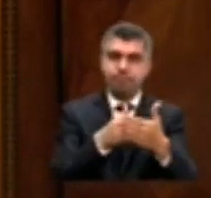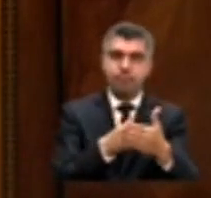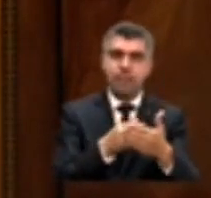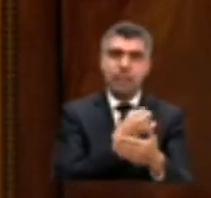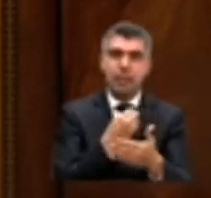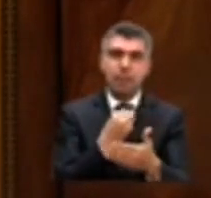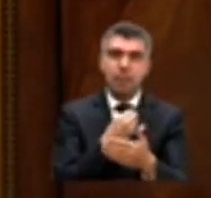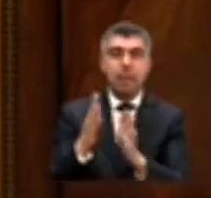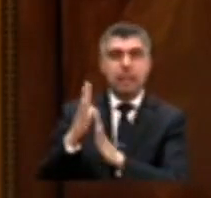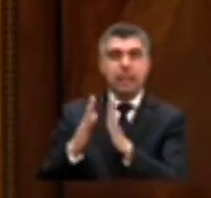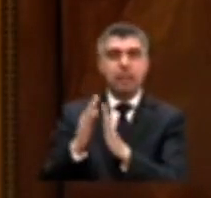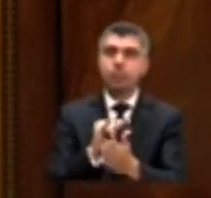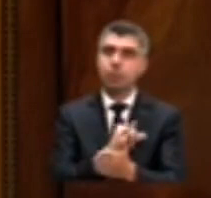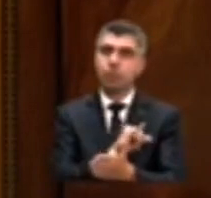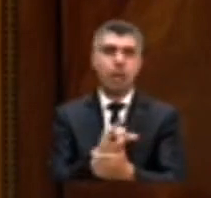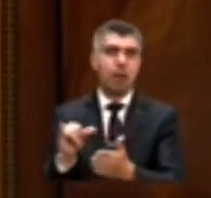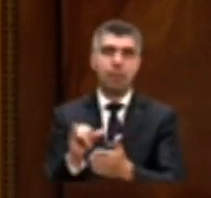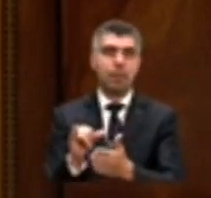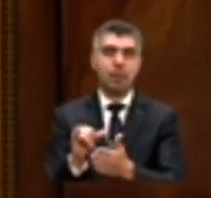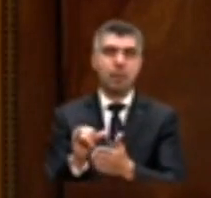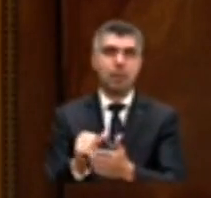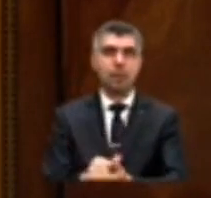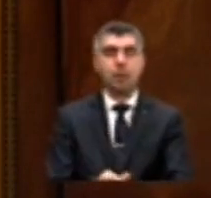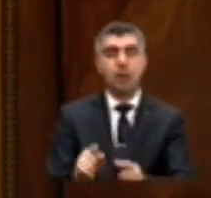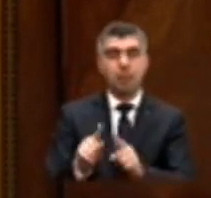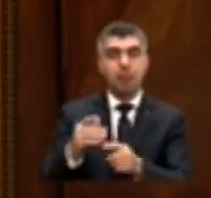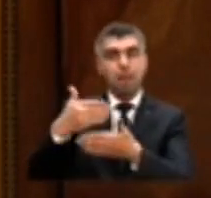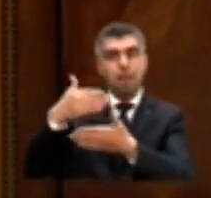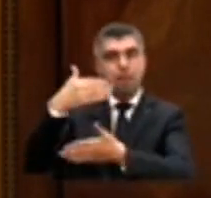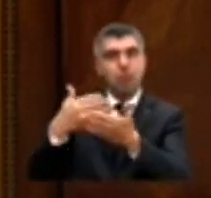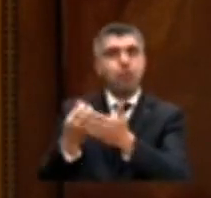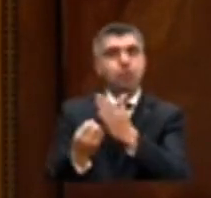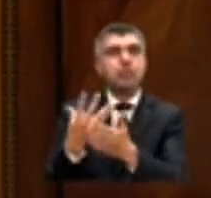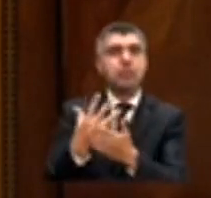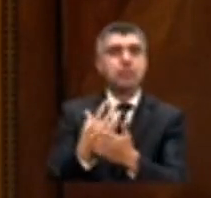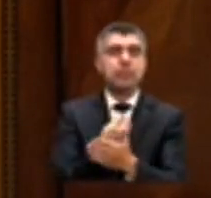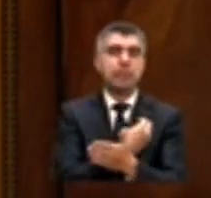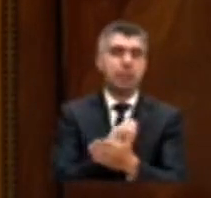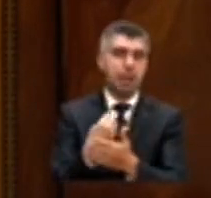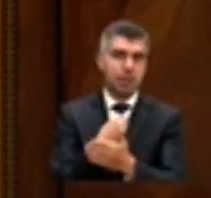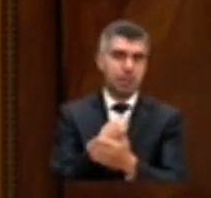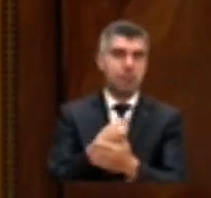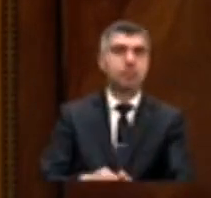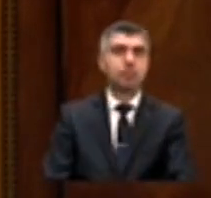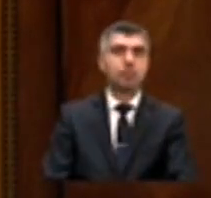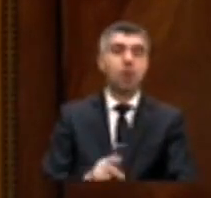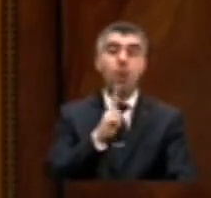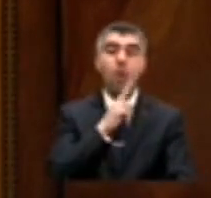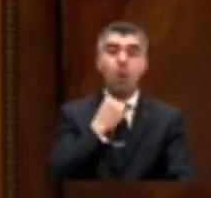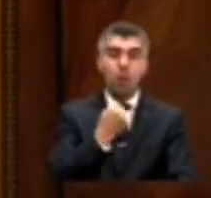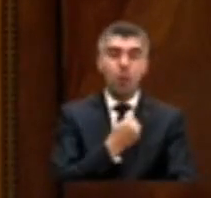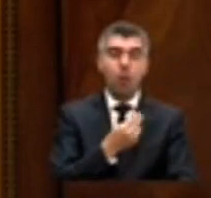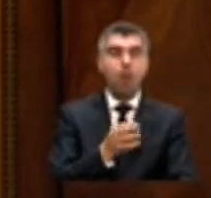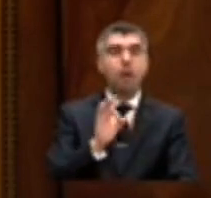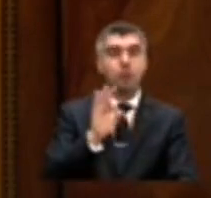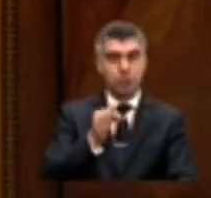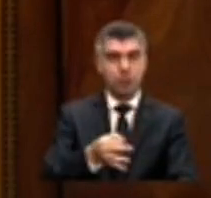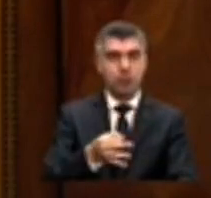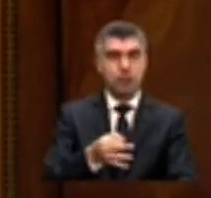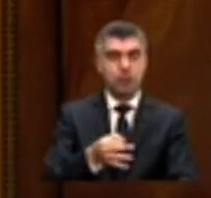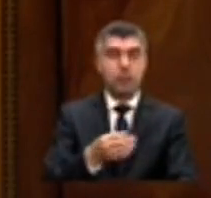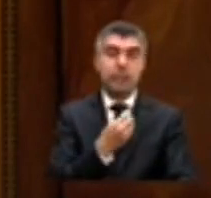ابتداء من بتأهيل المستشفى العمومي. ولهذا الغاية تلتزم الحكومة بتعزيز خدمة